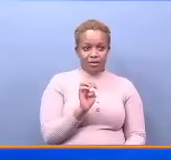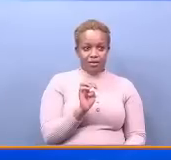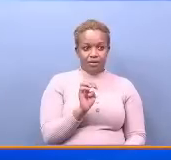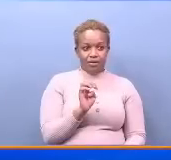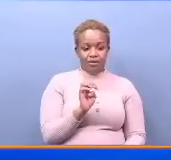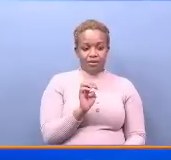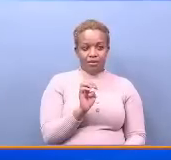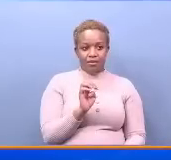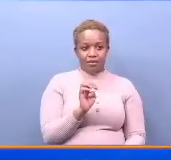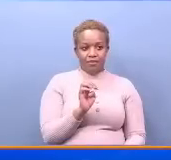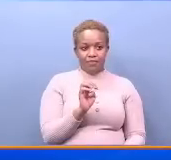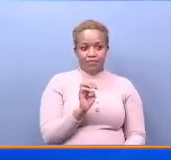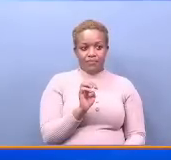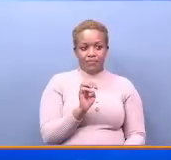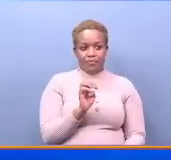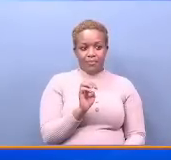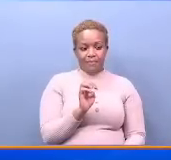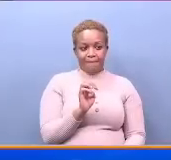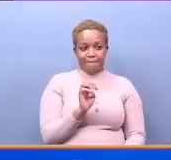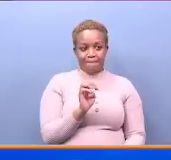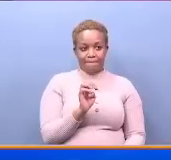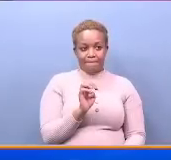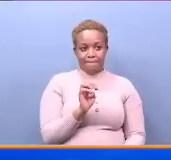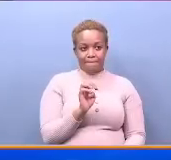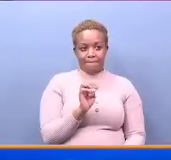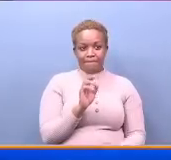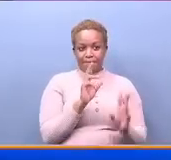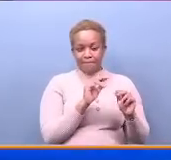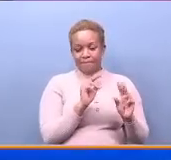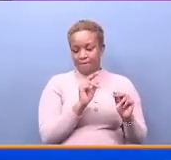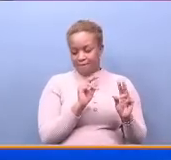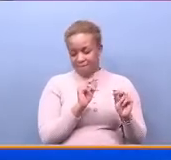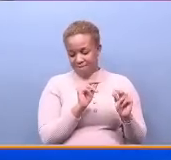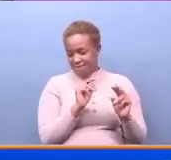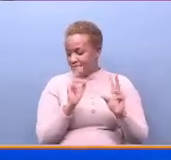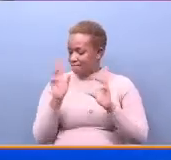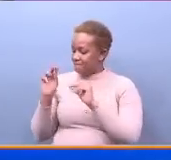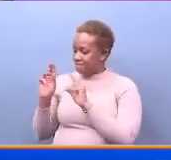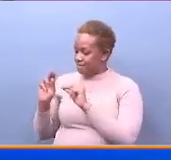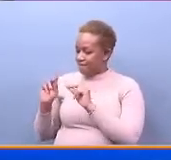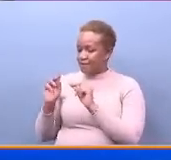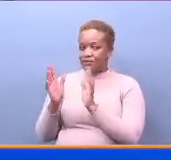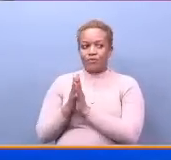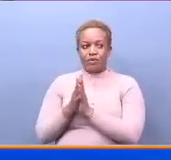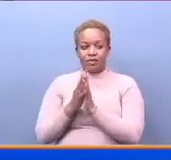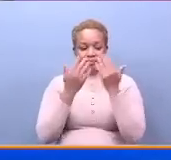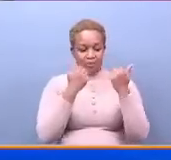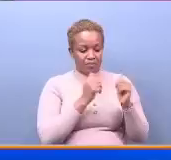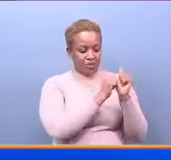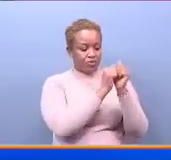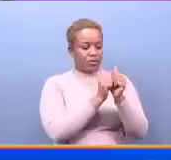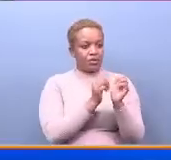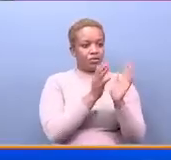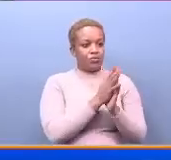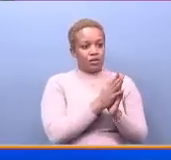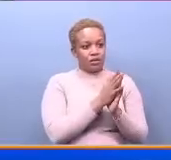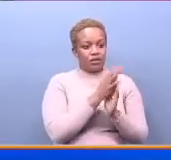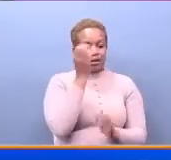Sitaki ya kujitetea kwa sababu gani? Unaweza kujitetea bila kuonekana baada mimi kuonekana na Rais Uhuru na Raila na Martha